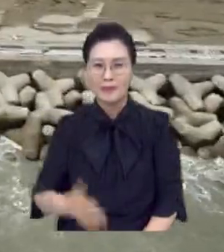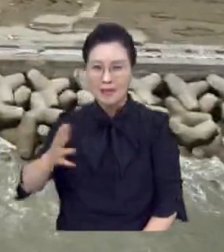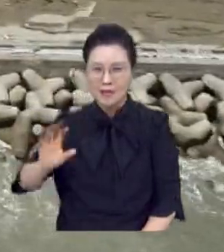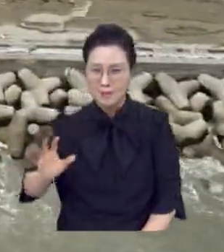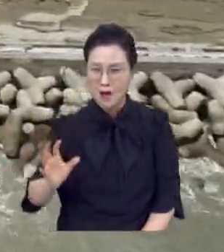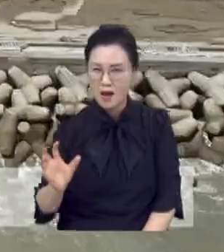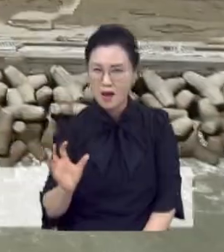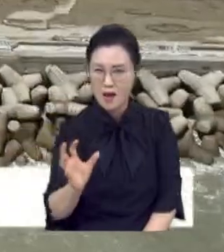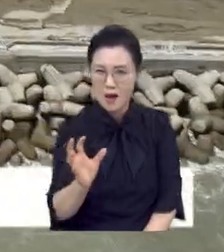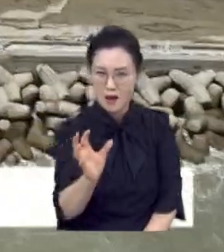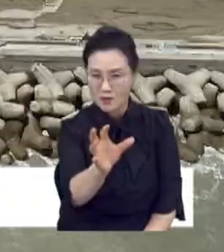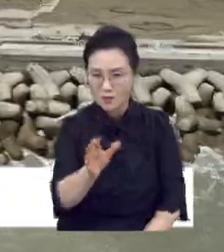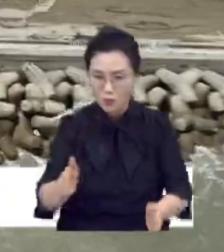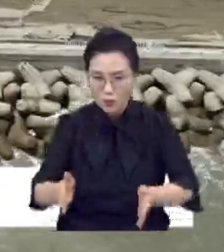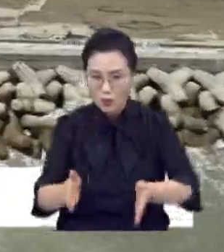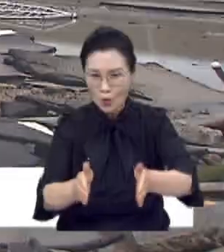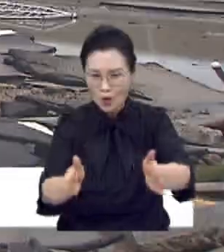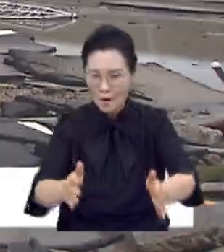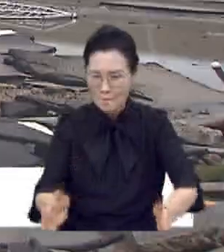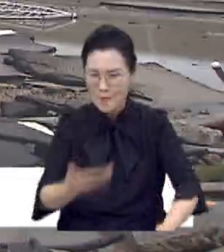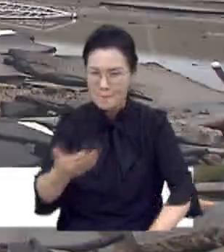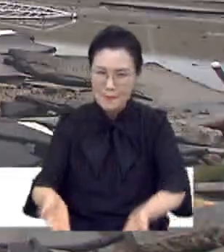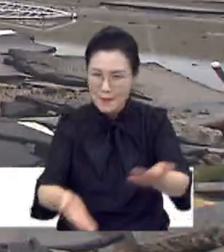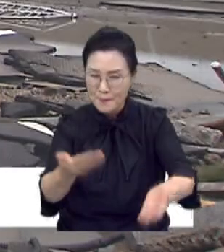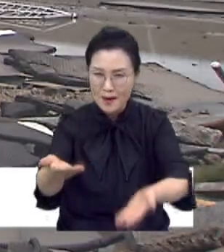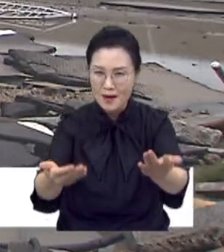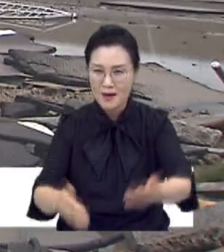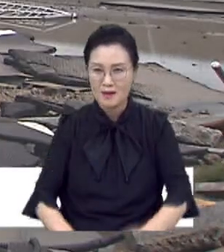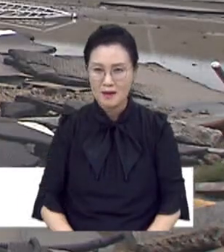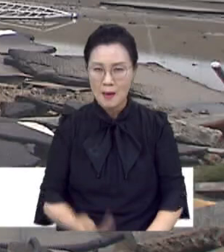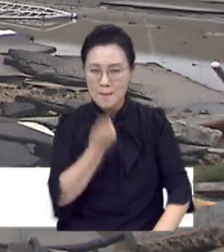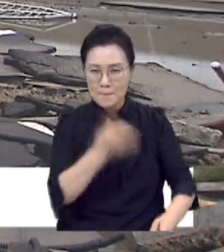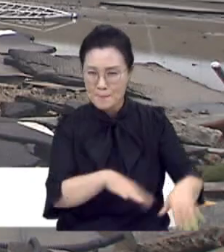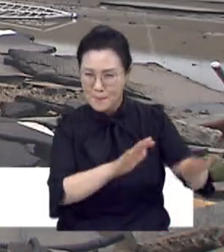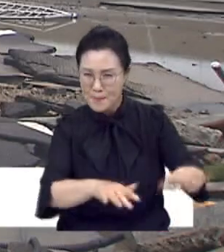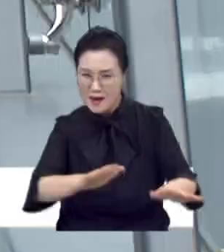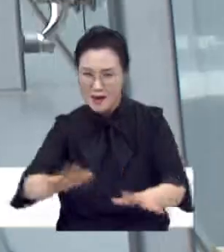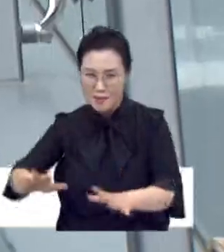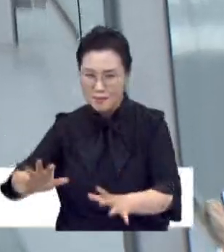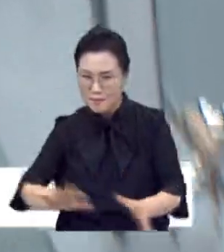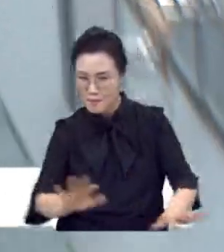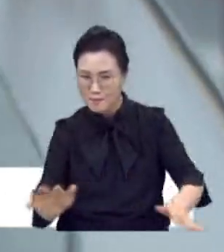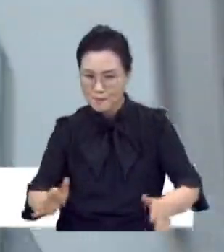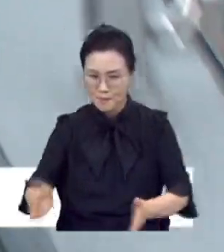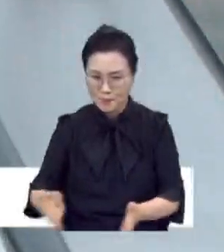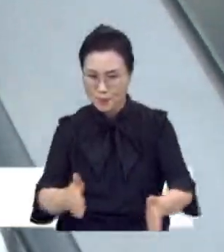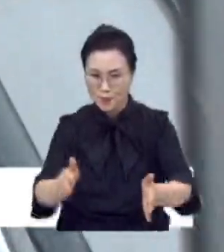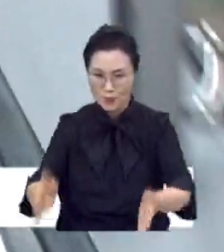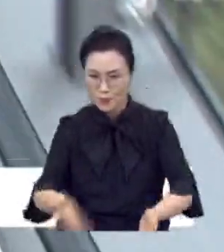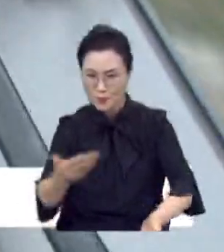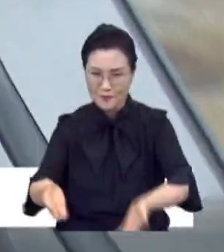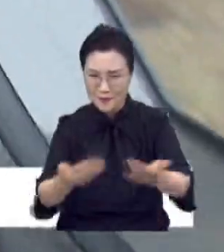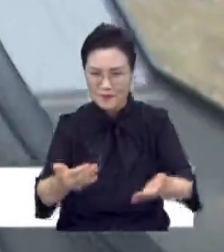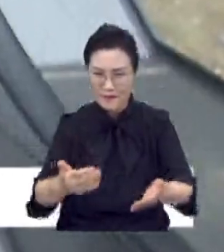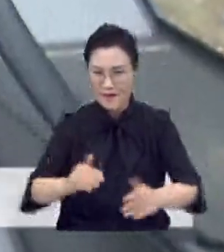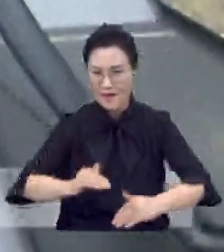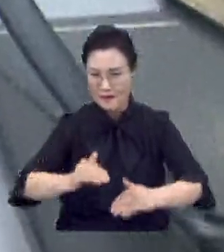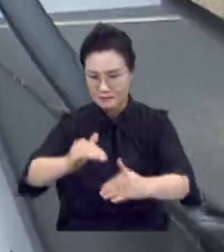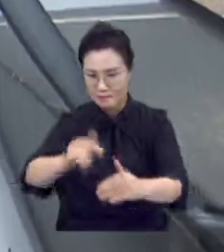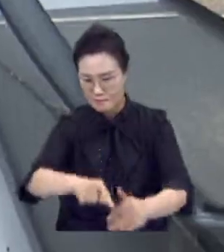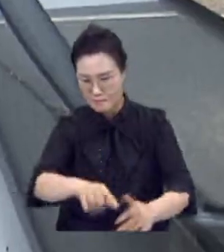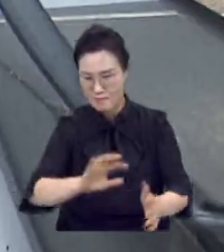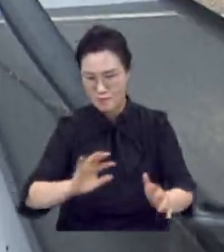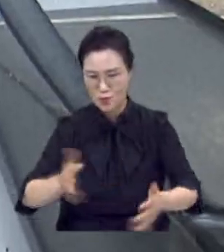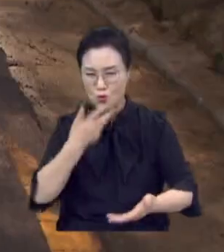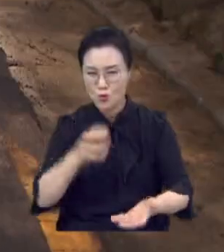태풍이 휩쓸고 간 도로가 산산조각 났습니다. 파도에 밀려나간 아스팔트 조각은 상가 에스컬레이터까지